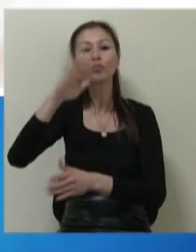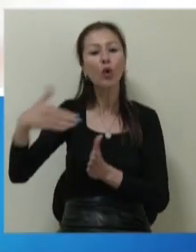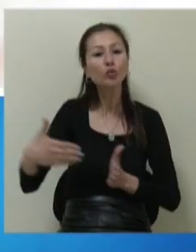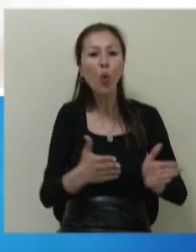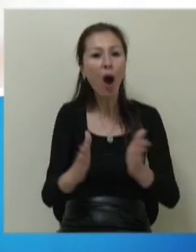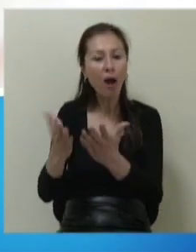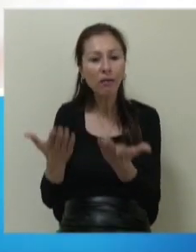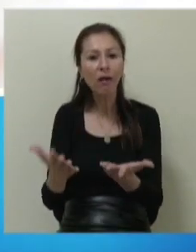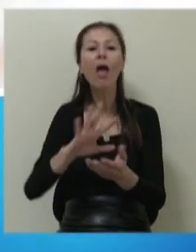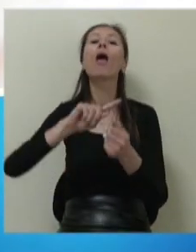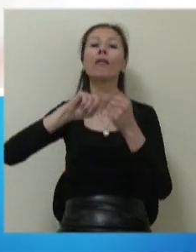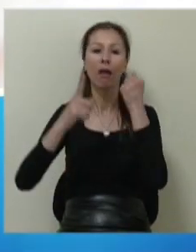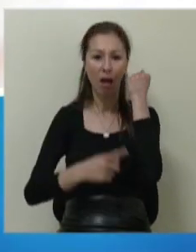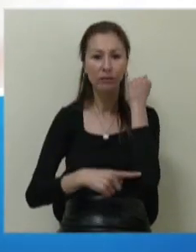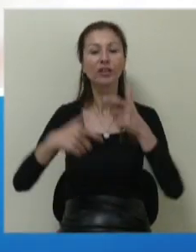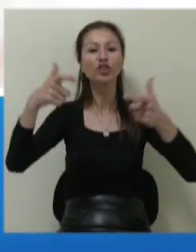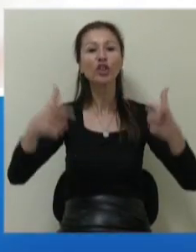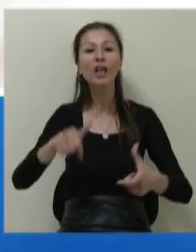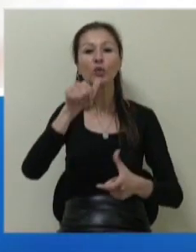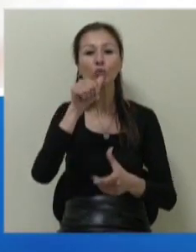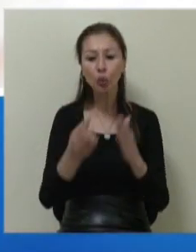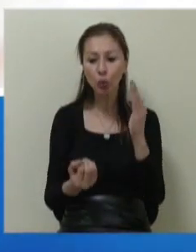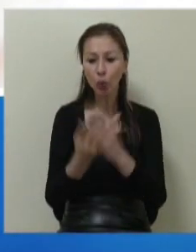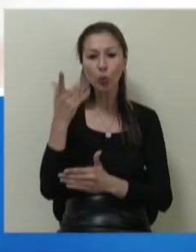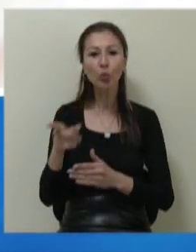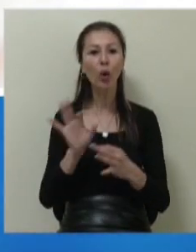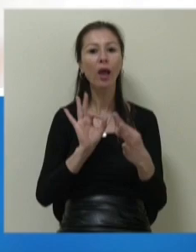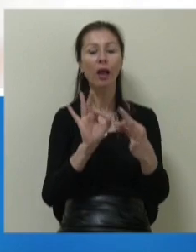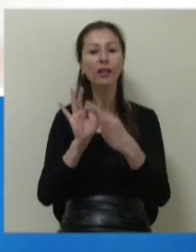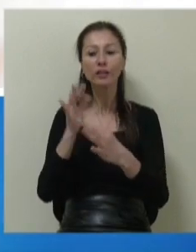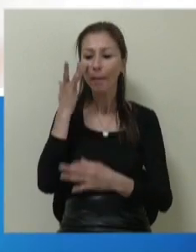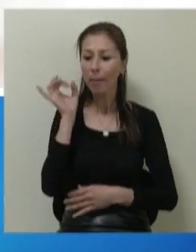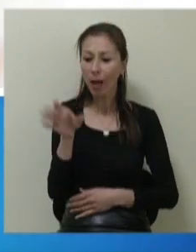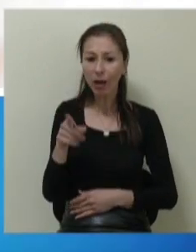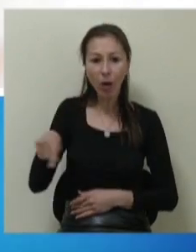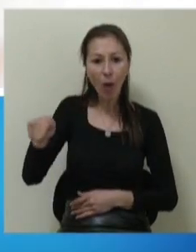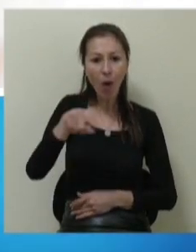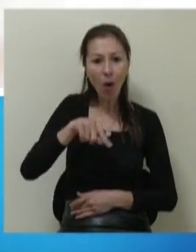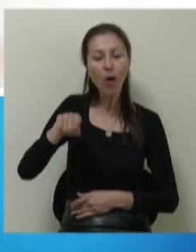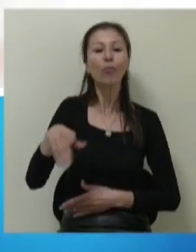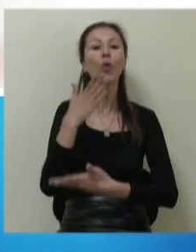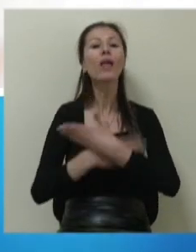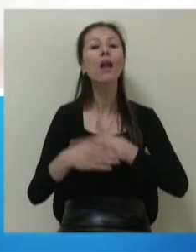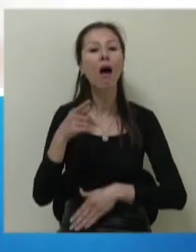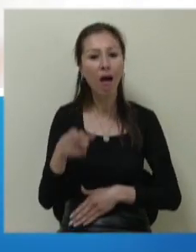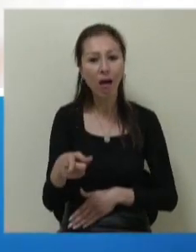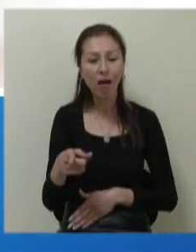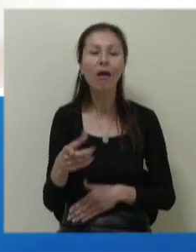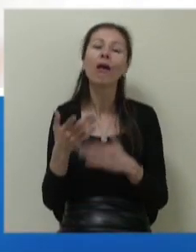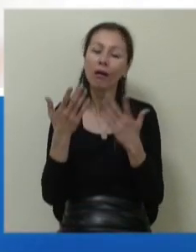sokakları, en nihayetinde şehrin suyla kurduğu ilişkileri belirliyor. Ve bu yara